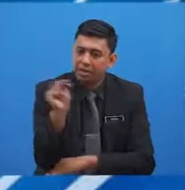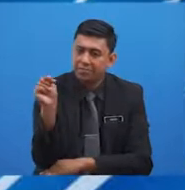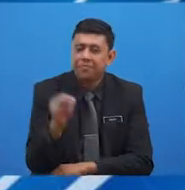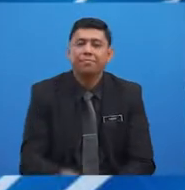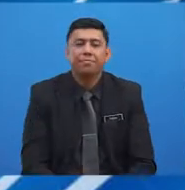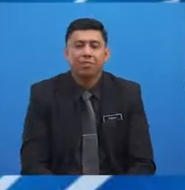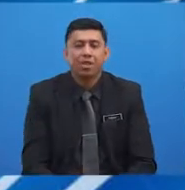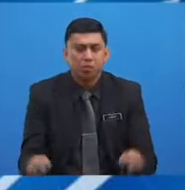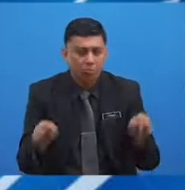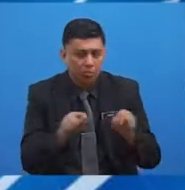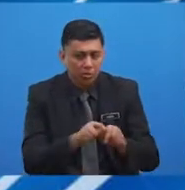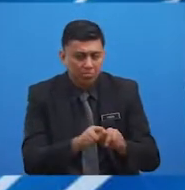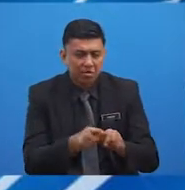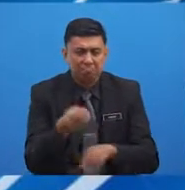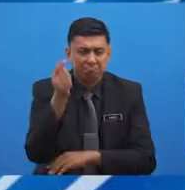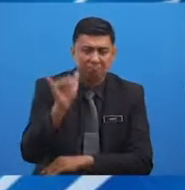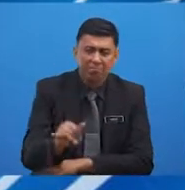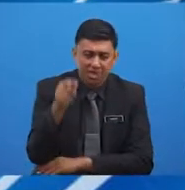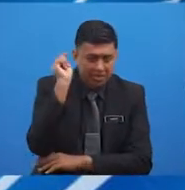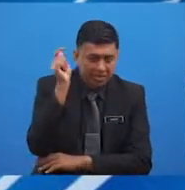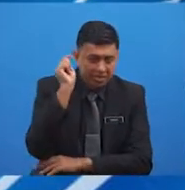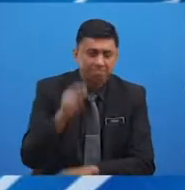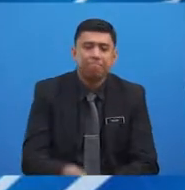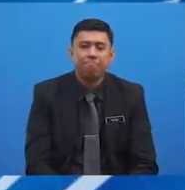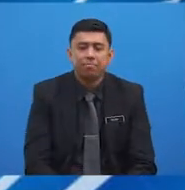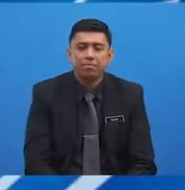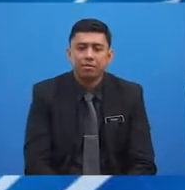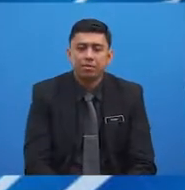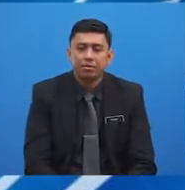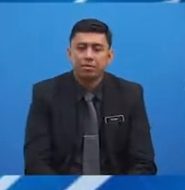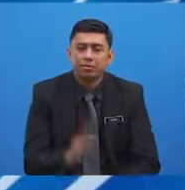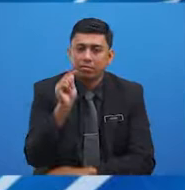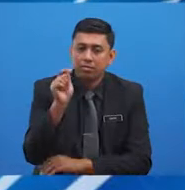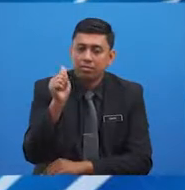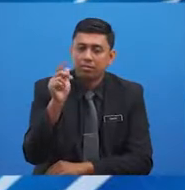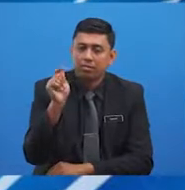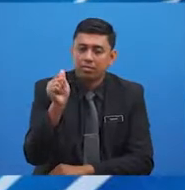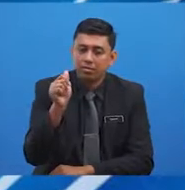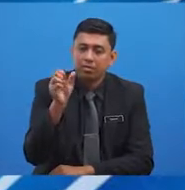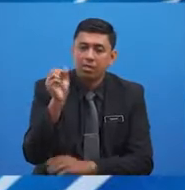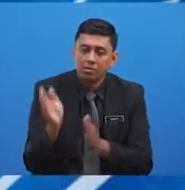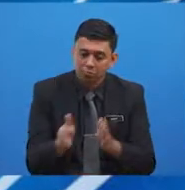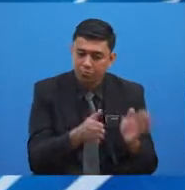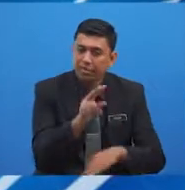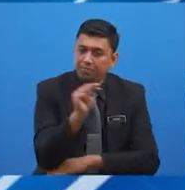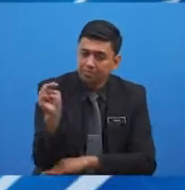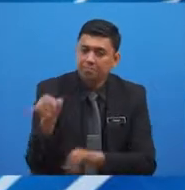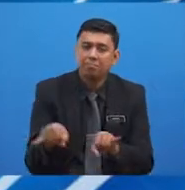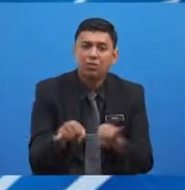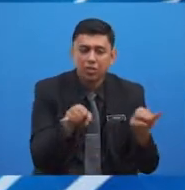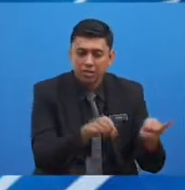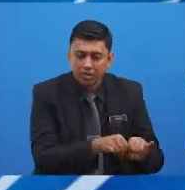Seperti pengisytiharan pemboleh ubah dan data, pengisytiharan pemboleh ubah tata susunan